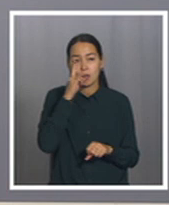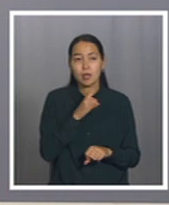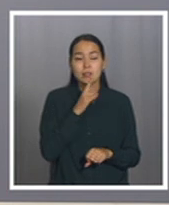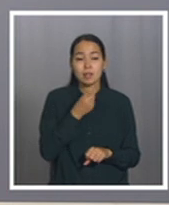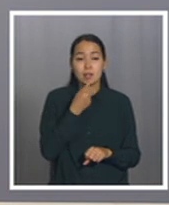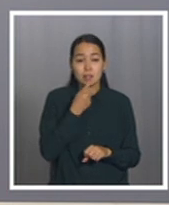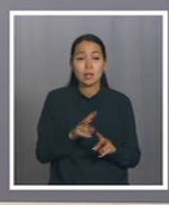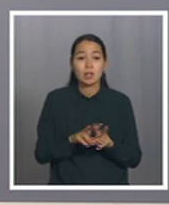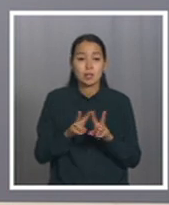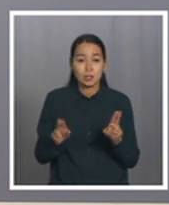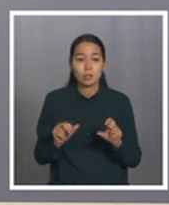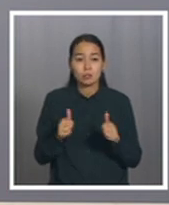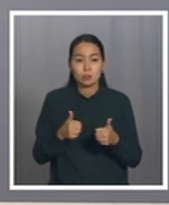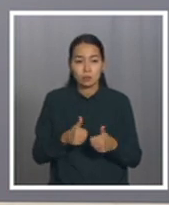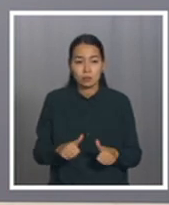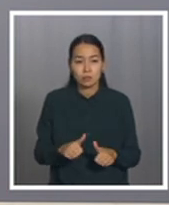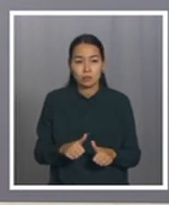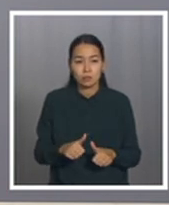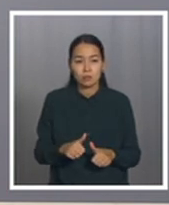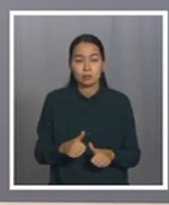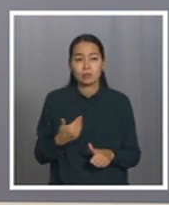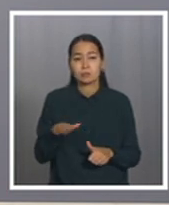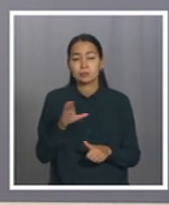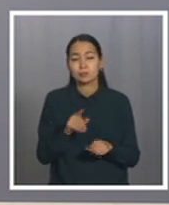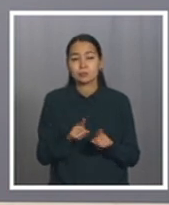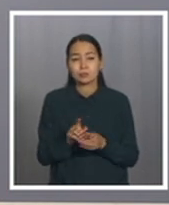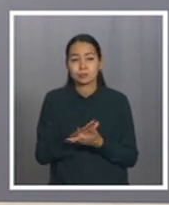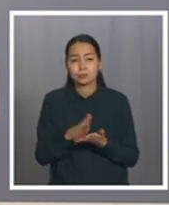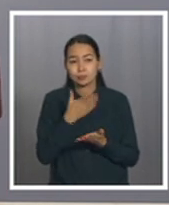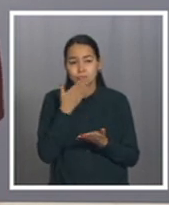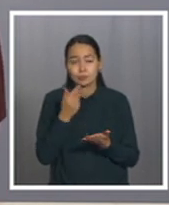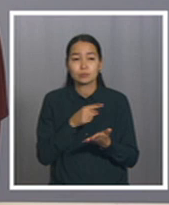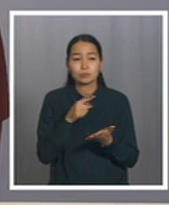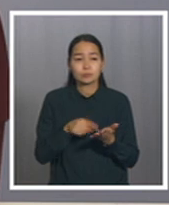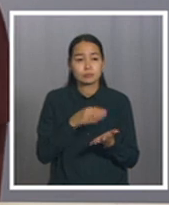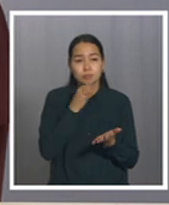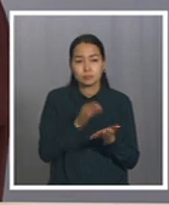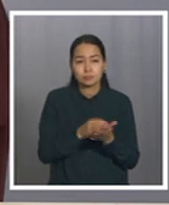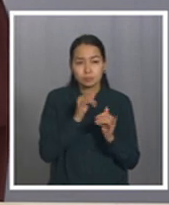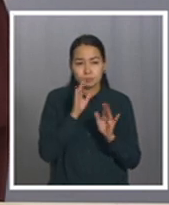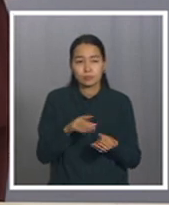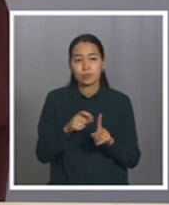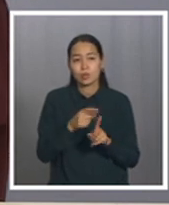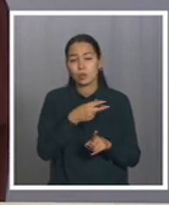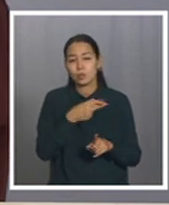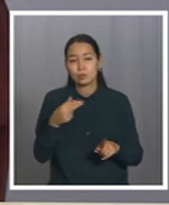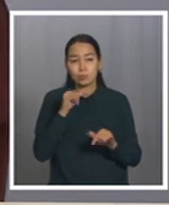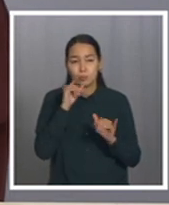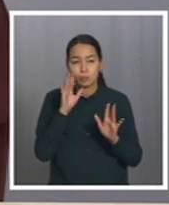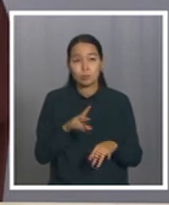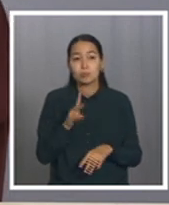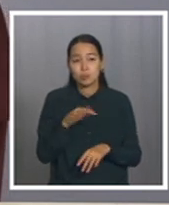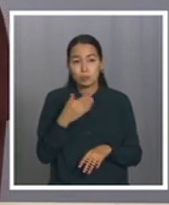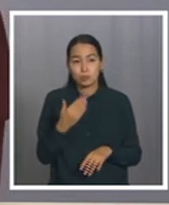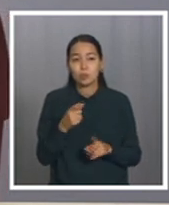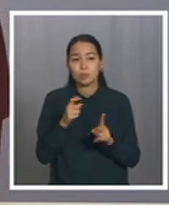солай. Лексикалық толық мағынасы жоқ, сұраққа жауап бермейді, сөйлем мүшесі бола алмайды, бірақ